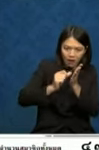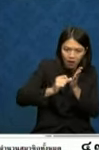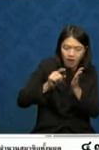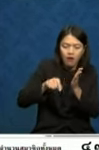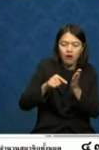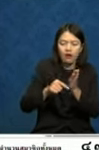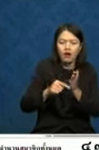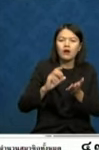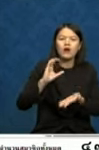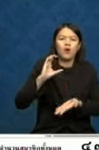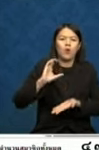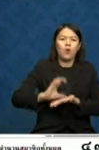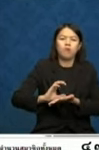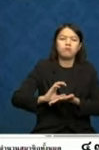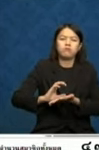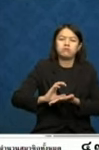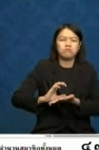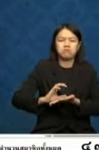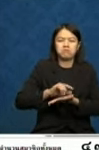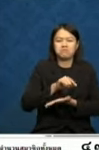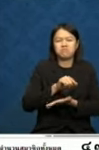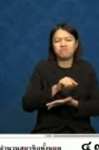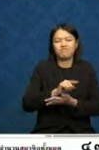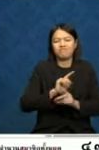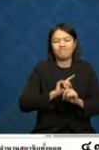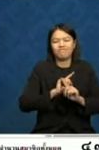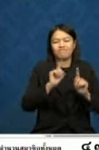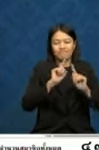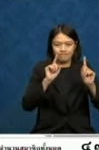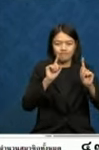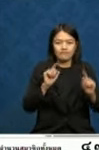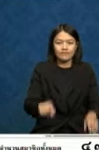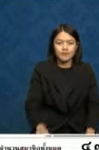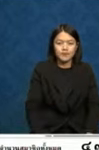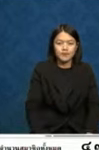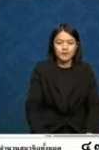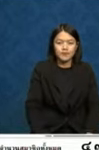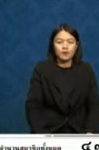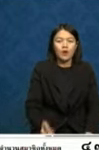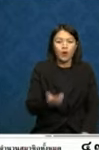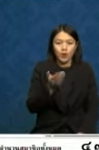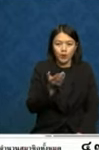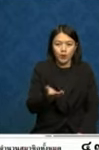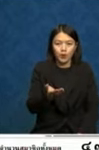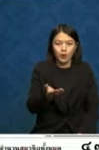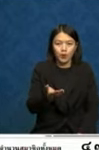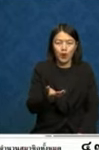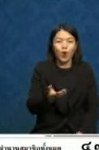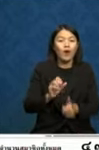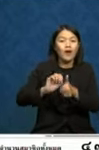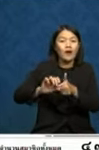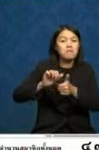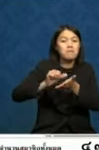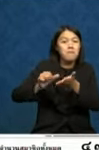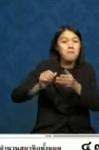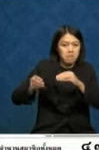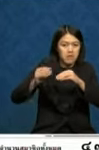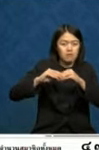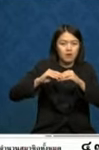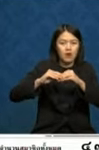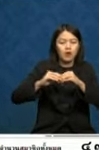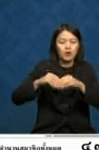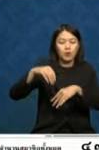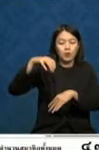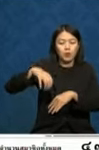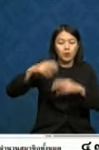การตั้งงบประมาณมันจะไม่เป็นแบบนี้ครับท่านประธานงั้นผมจึงขอแปรยตินะครับในส่วนของส